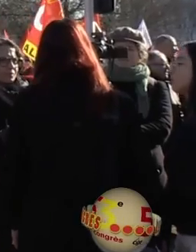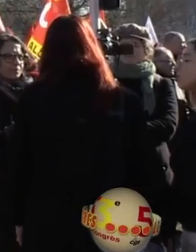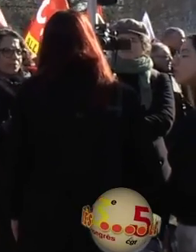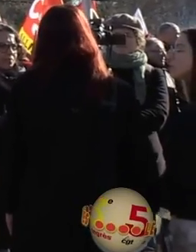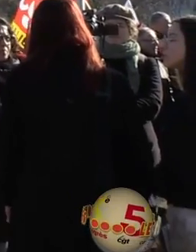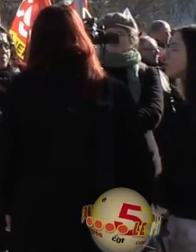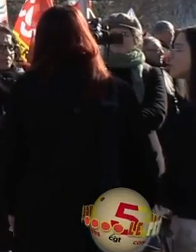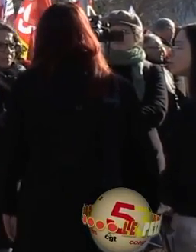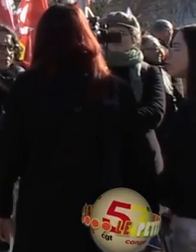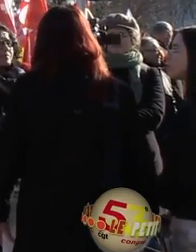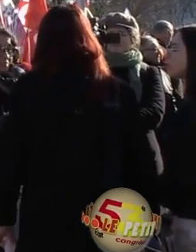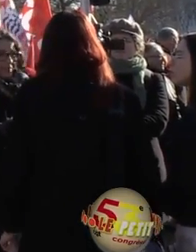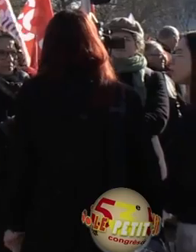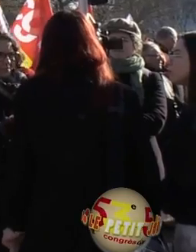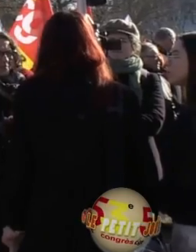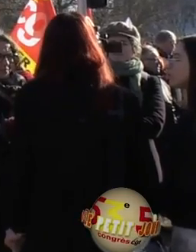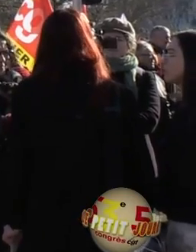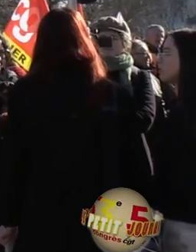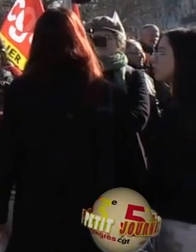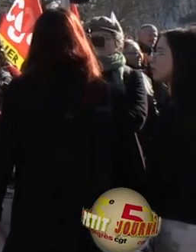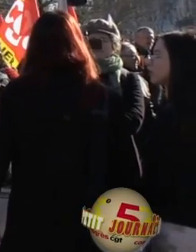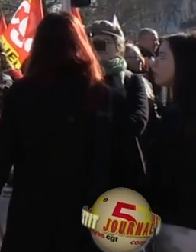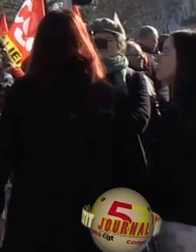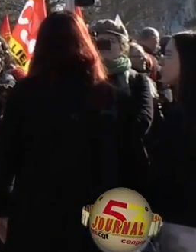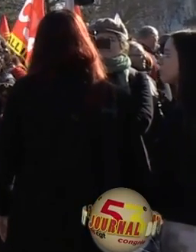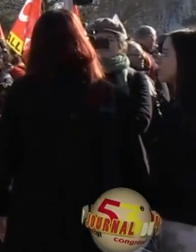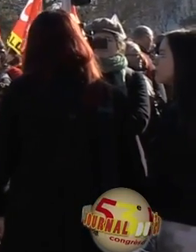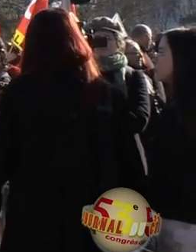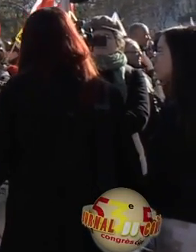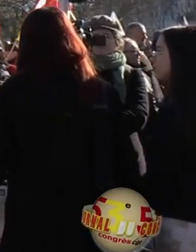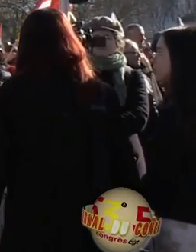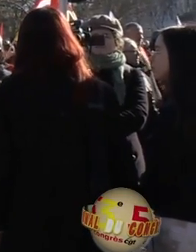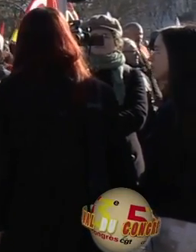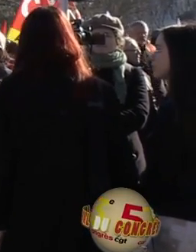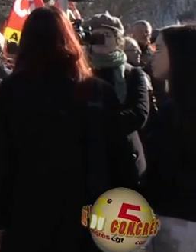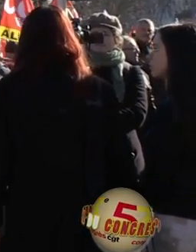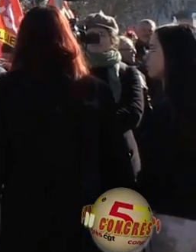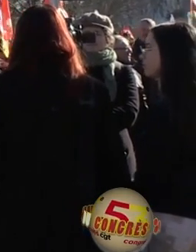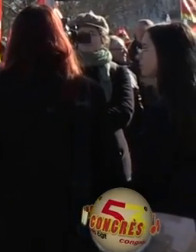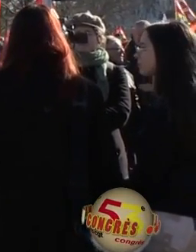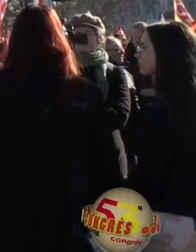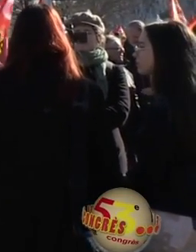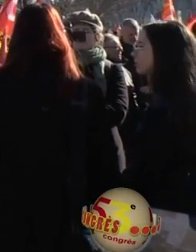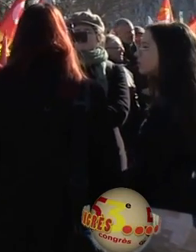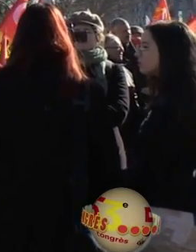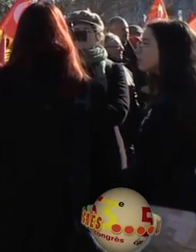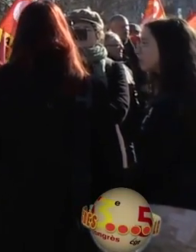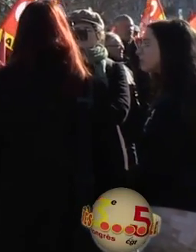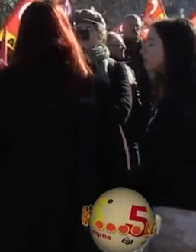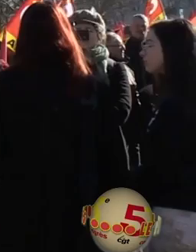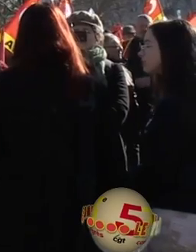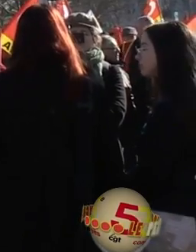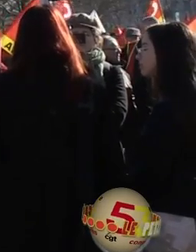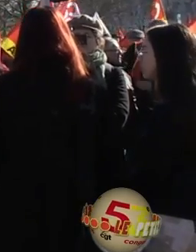Moi, Clermont-Ferrand, c'est une ville que j'aime beaucoup. On a aussi chaud qu'on a froid, on voit des pierres de partout, on voit des volcans. On sait que c'est une ville endormie, mais avec une